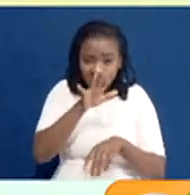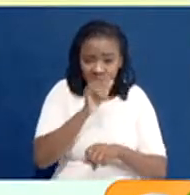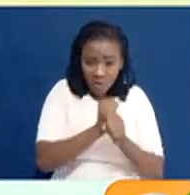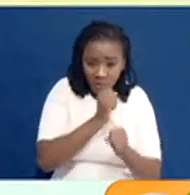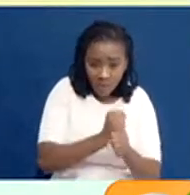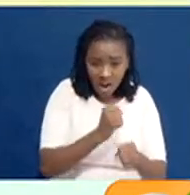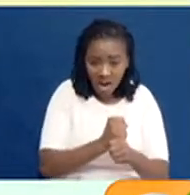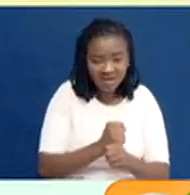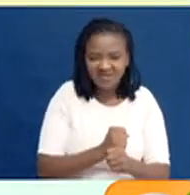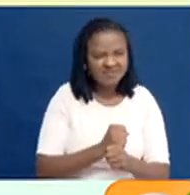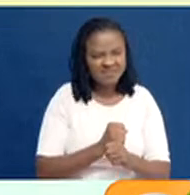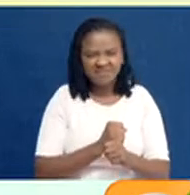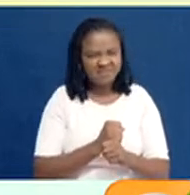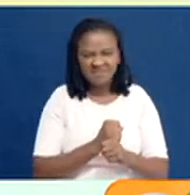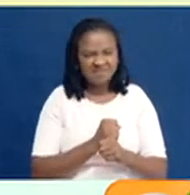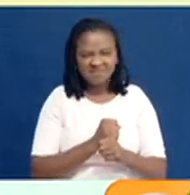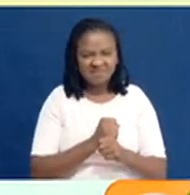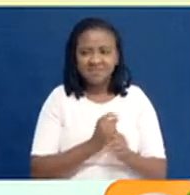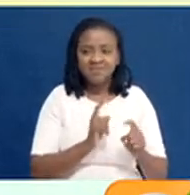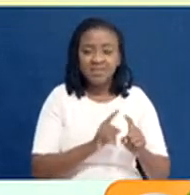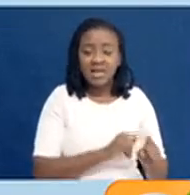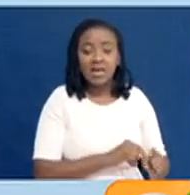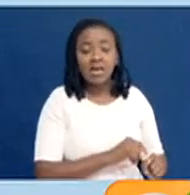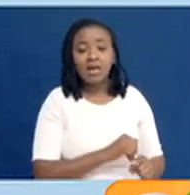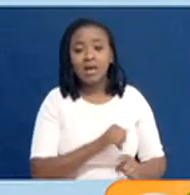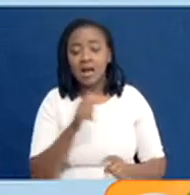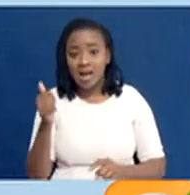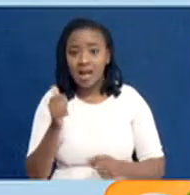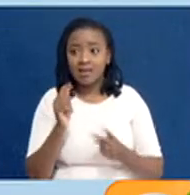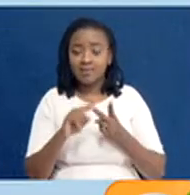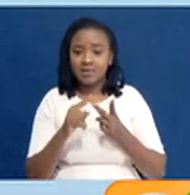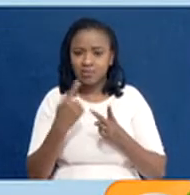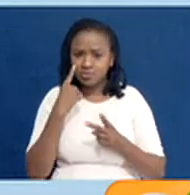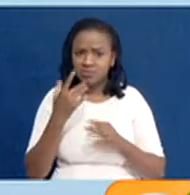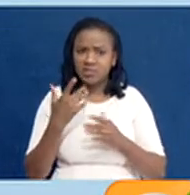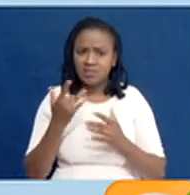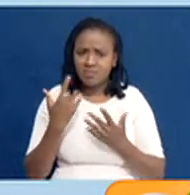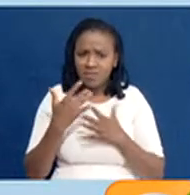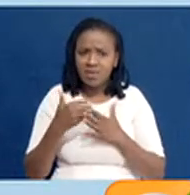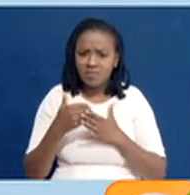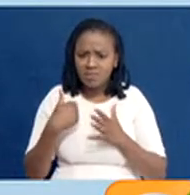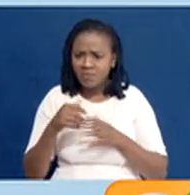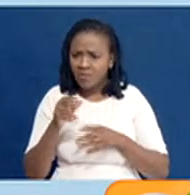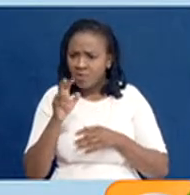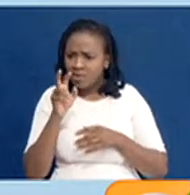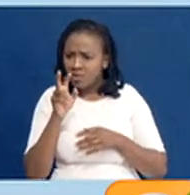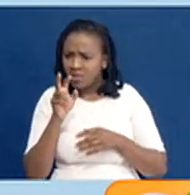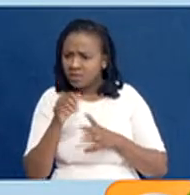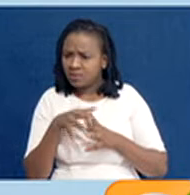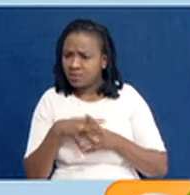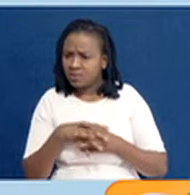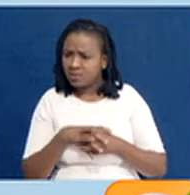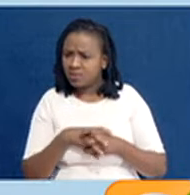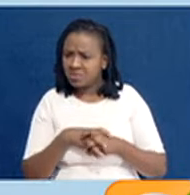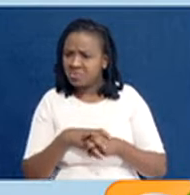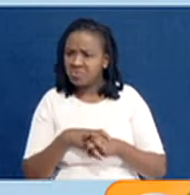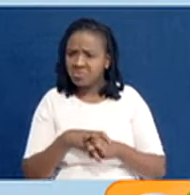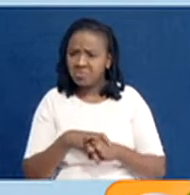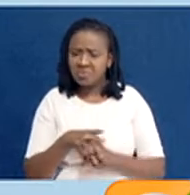anavyofanya kazi yake ya kawaida. Alafu kuna zile za awali zinaitwa early signs. Huyu mtu akifika